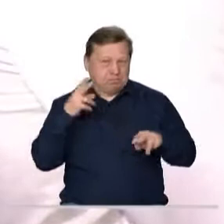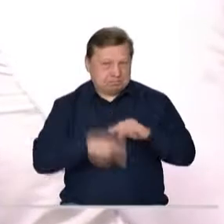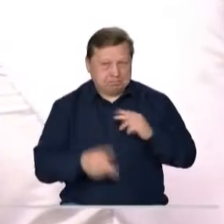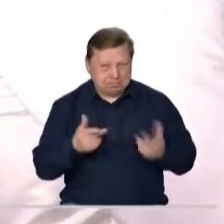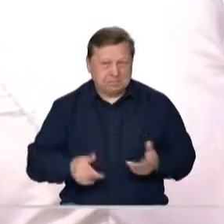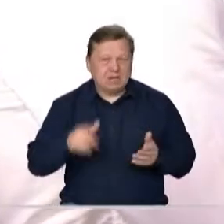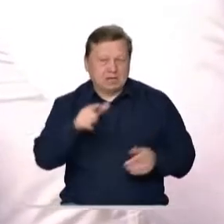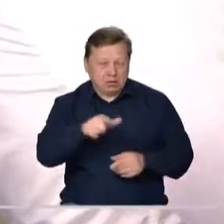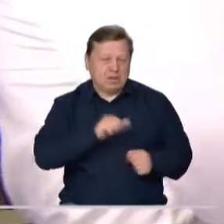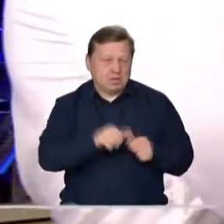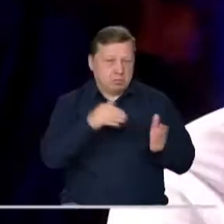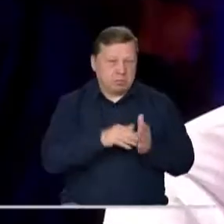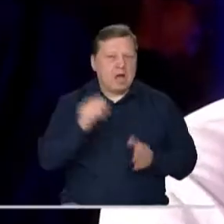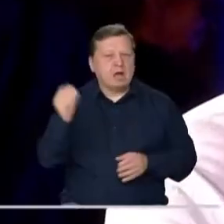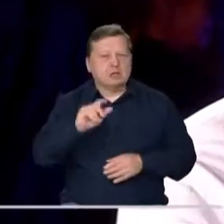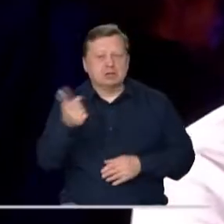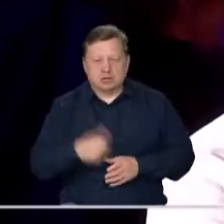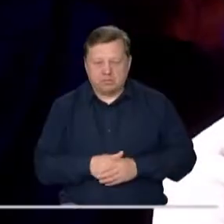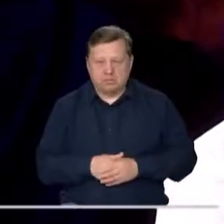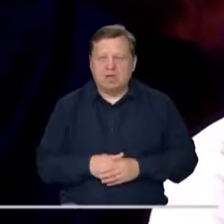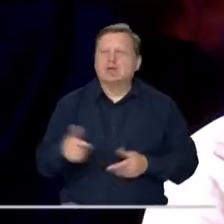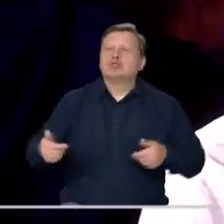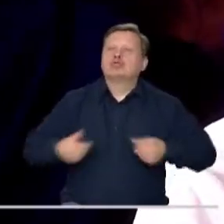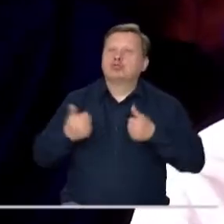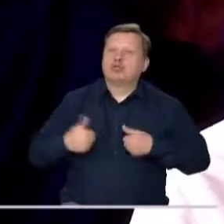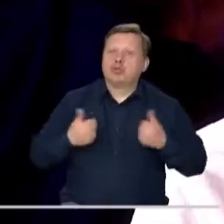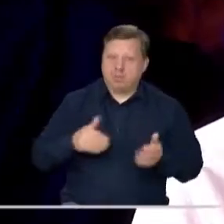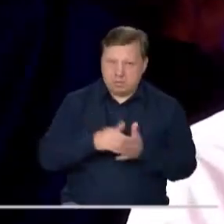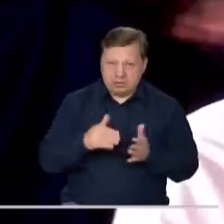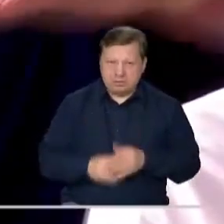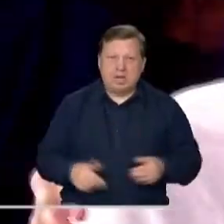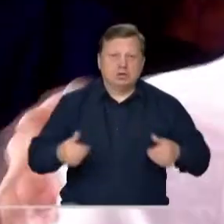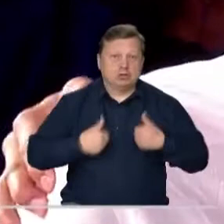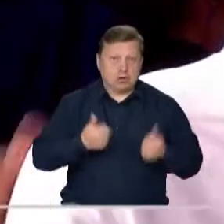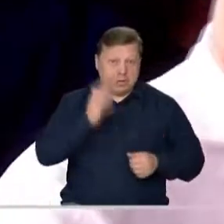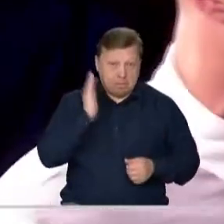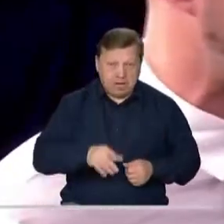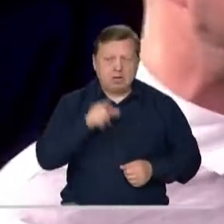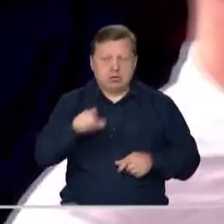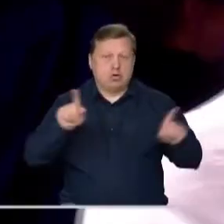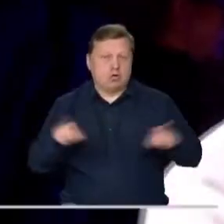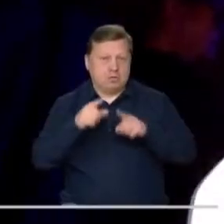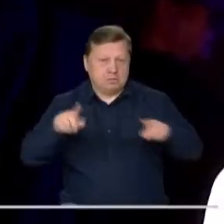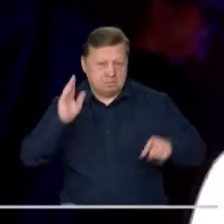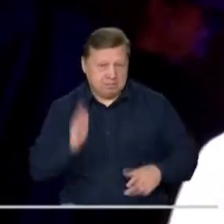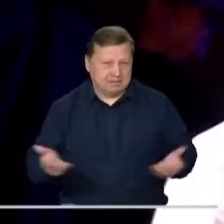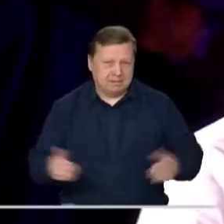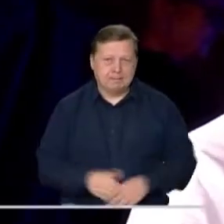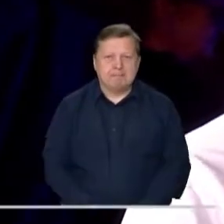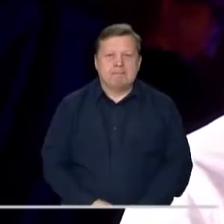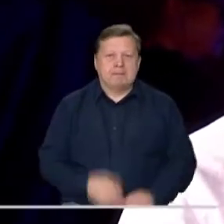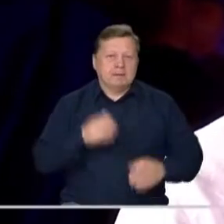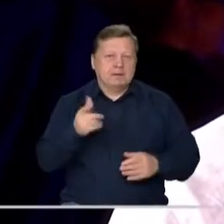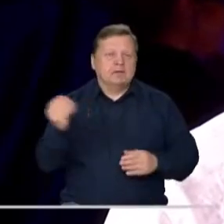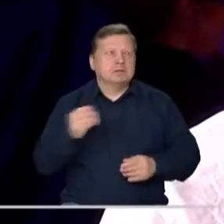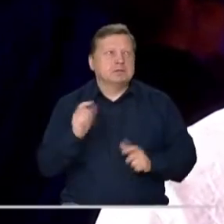To czego jeszcze oprócz tego? Na pewno zdrowia, bo zdrowie, jak będzie zdrowie, to będą koncerty. Zdrowie póki co jest.